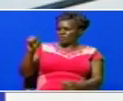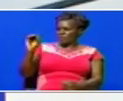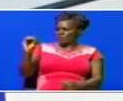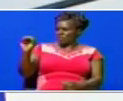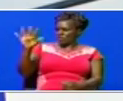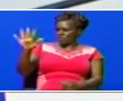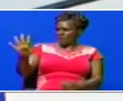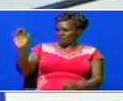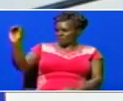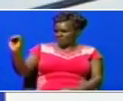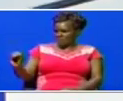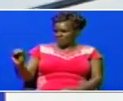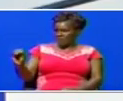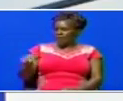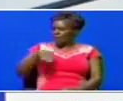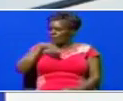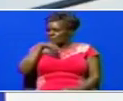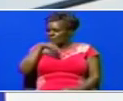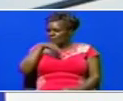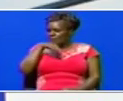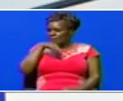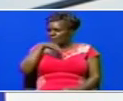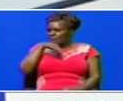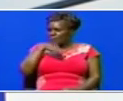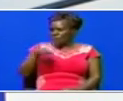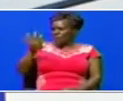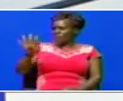0.05%. Raila Odinga,